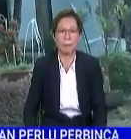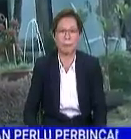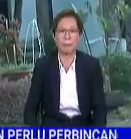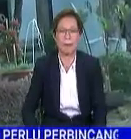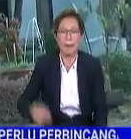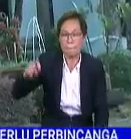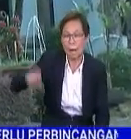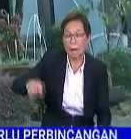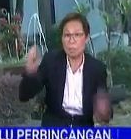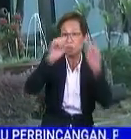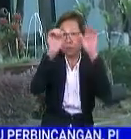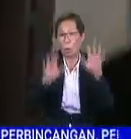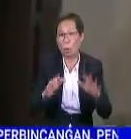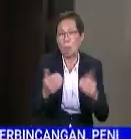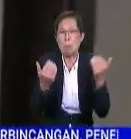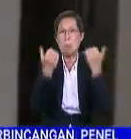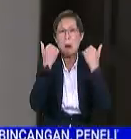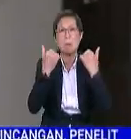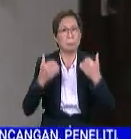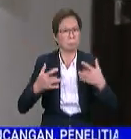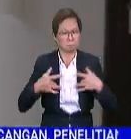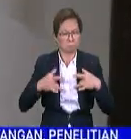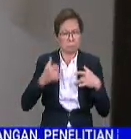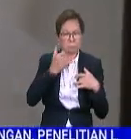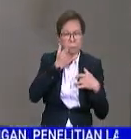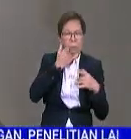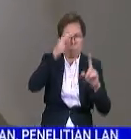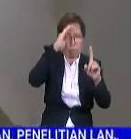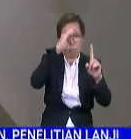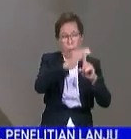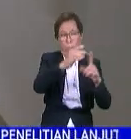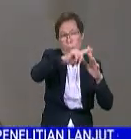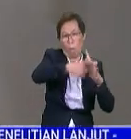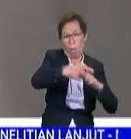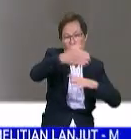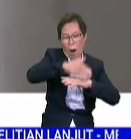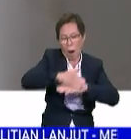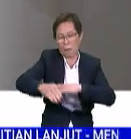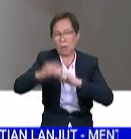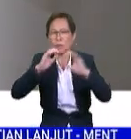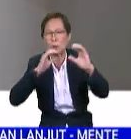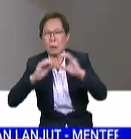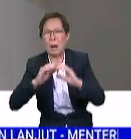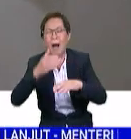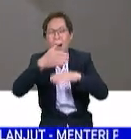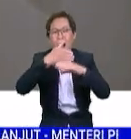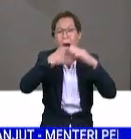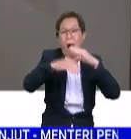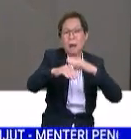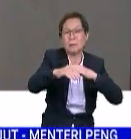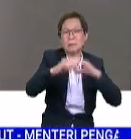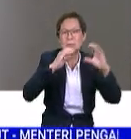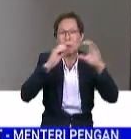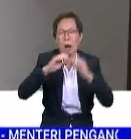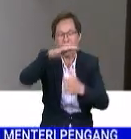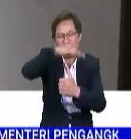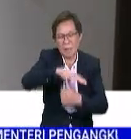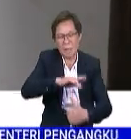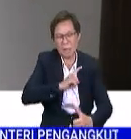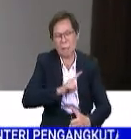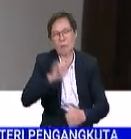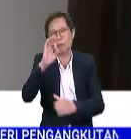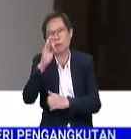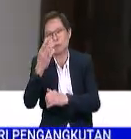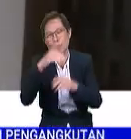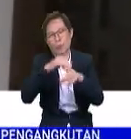Hai dimakan Masha alam seorang penganggur mengaku tidak bersalah atas bertujuan memulihkan hantaran komunikasi Jelly hina agama dalam Facebook pada